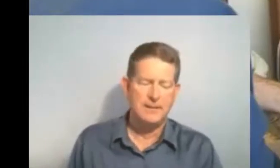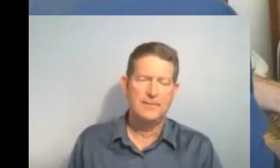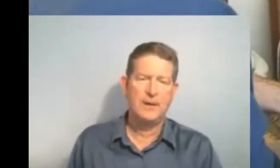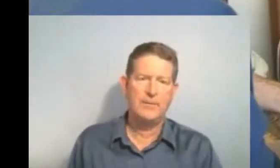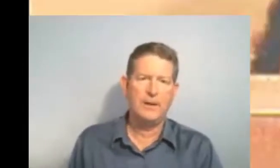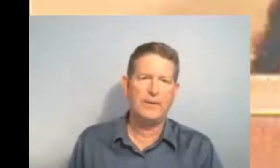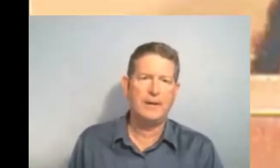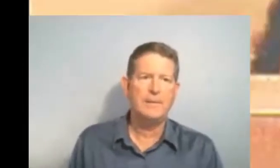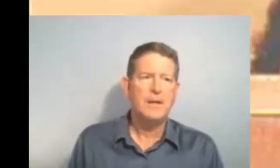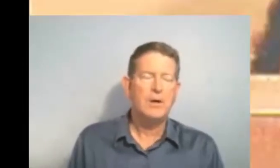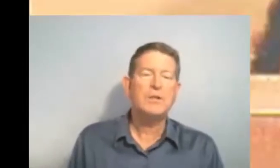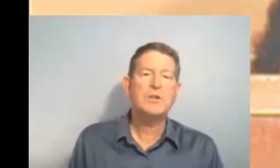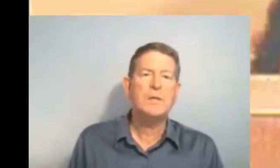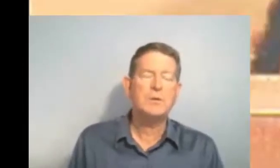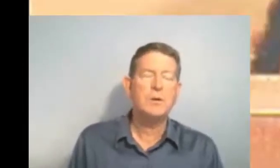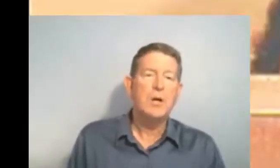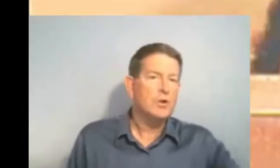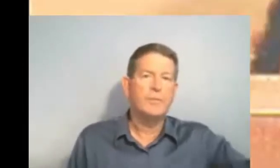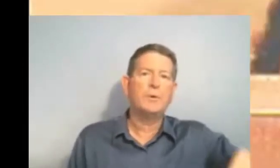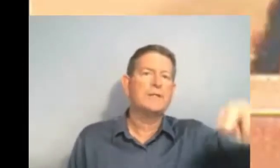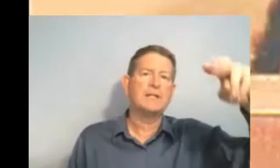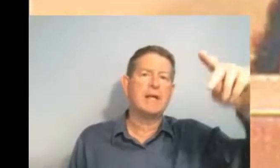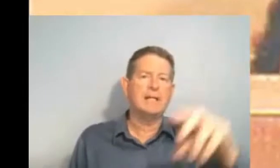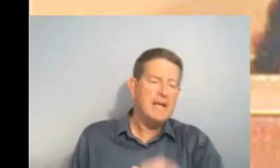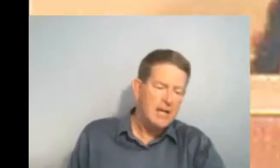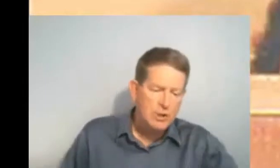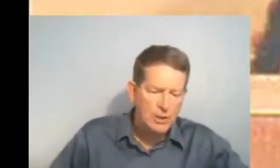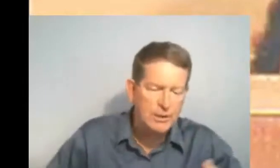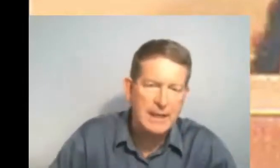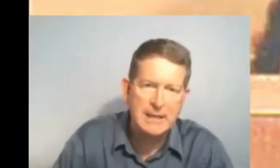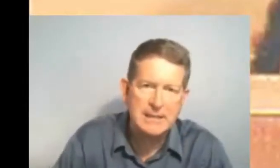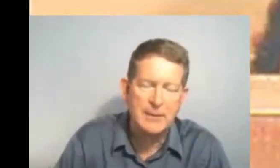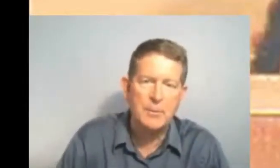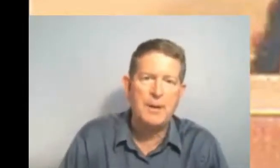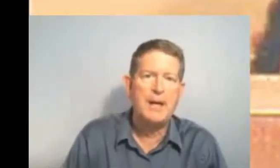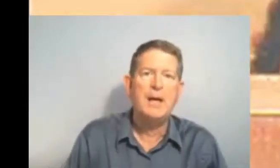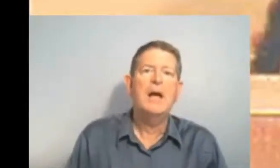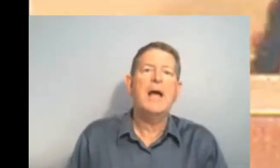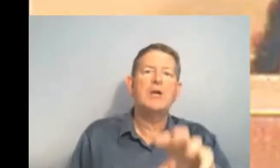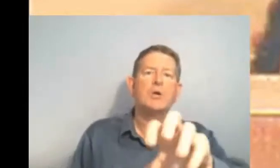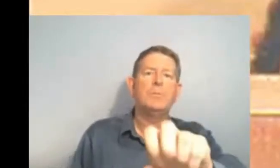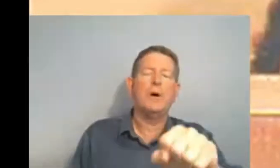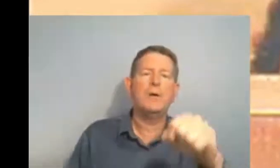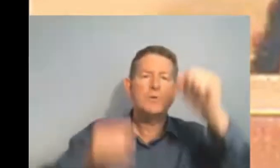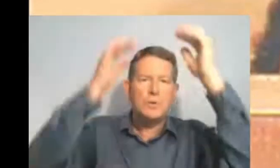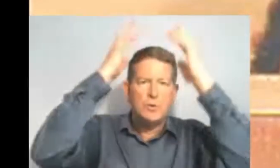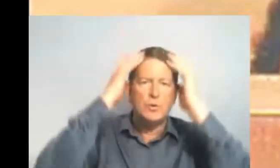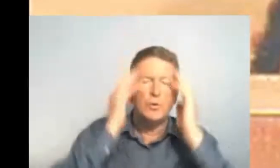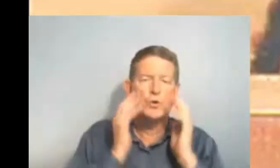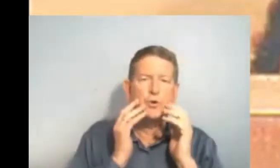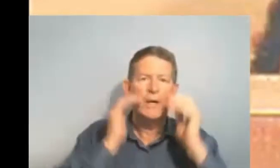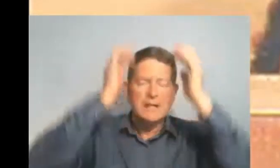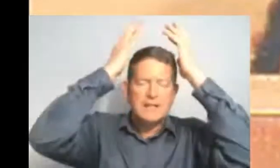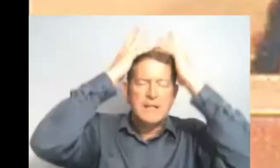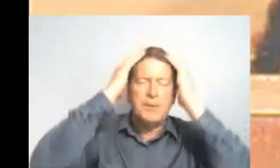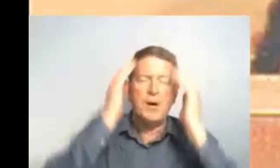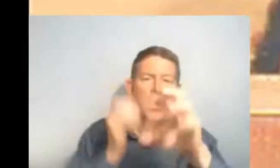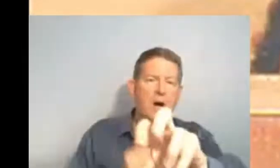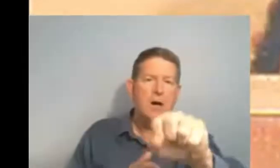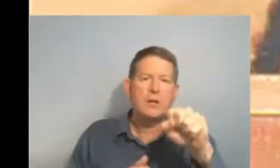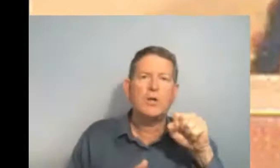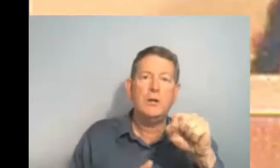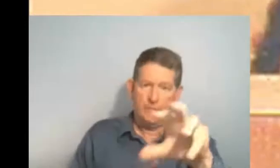heures. Voilà. Ensuite, je monte les escaliers, j'entre dans la salle de bain et je prends une douche. Ça,